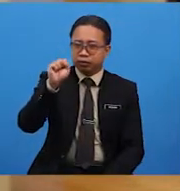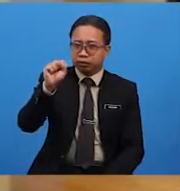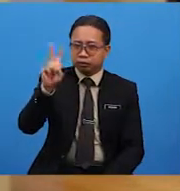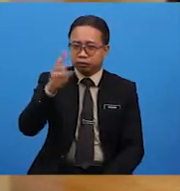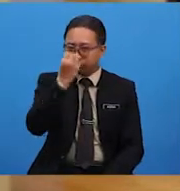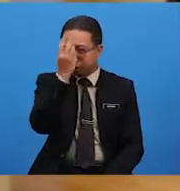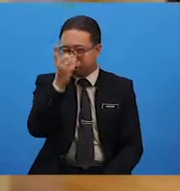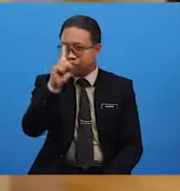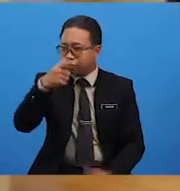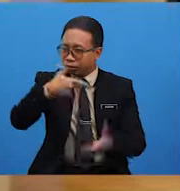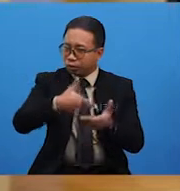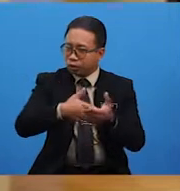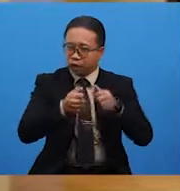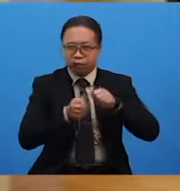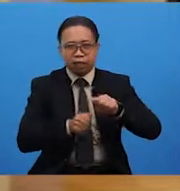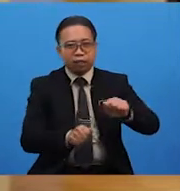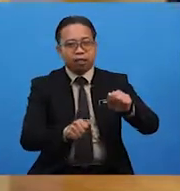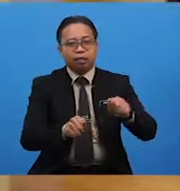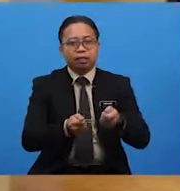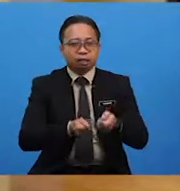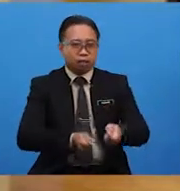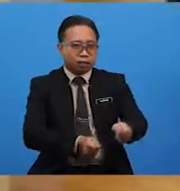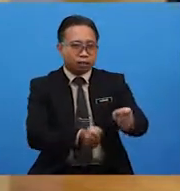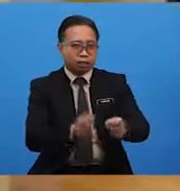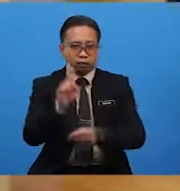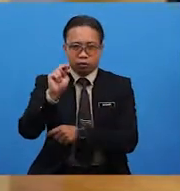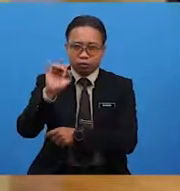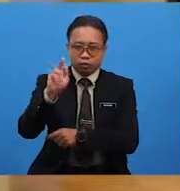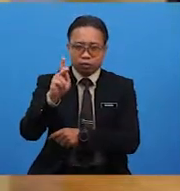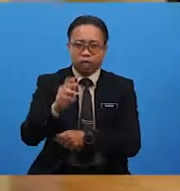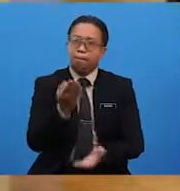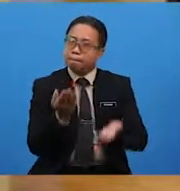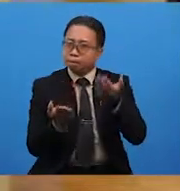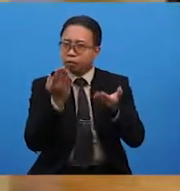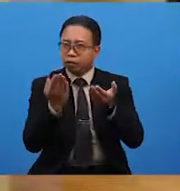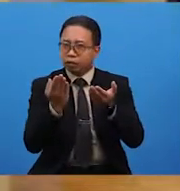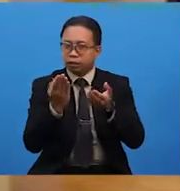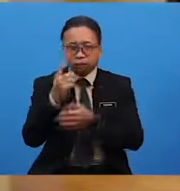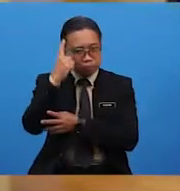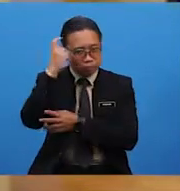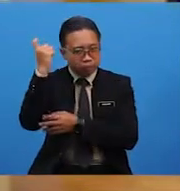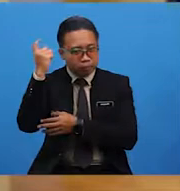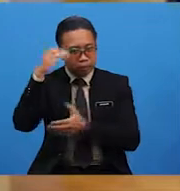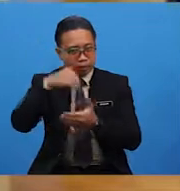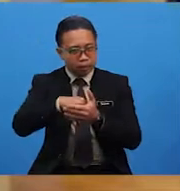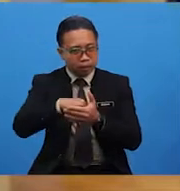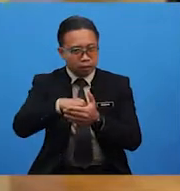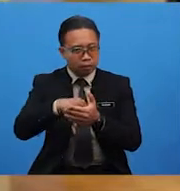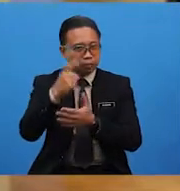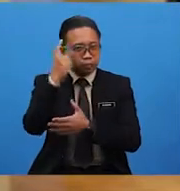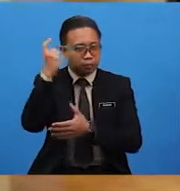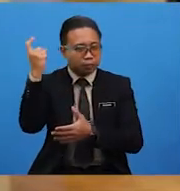dengan memperkenalkan satu lagi alirannya unit beraninya mungkin mimpi didalam